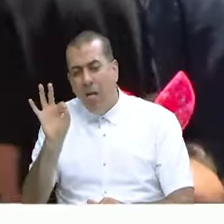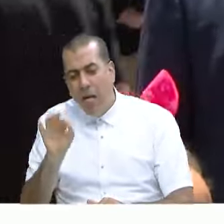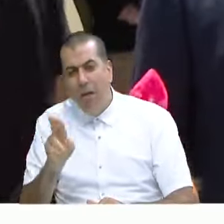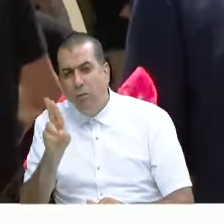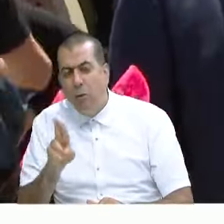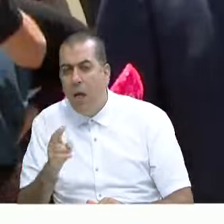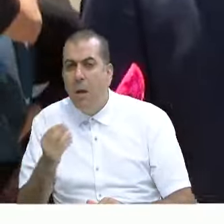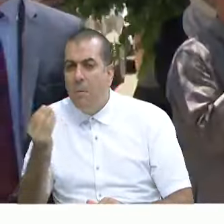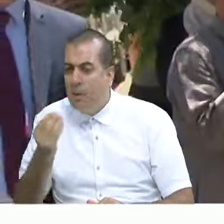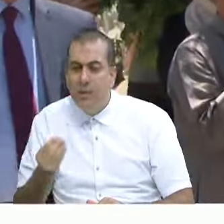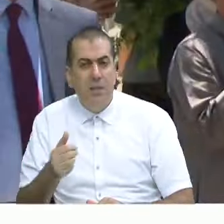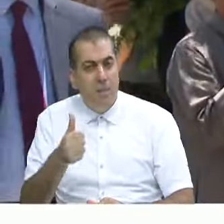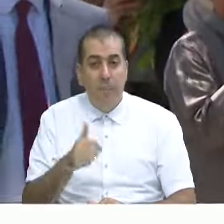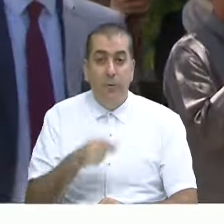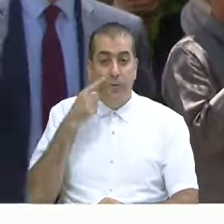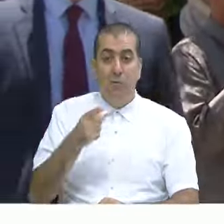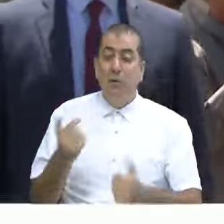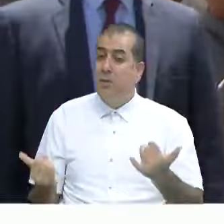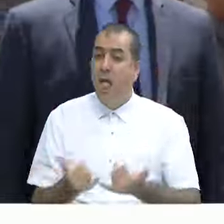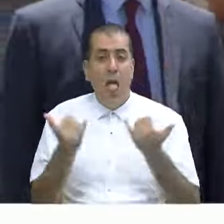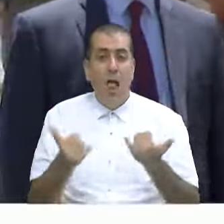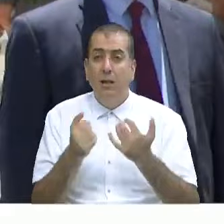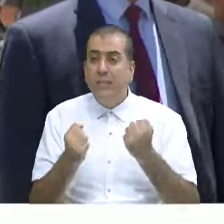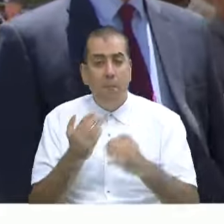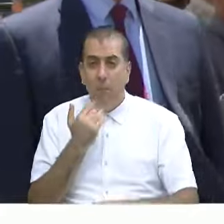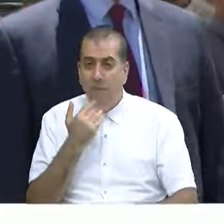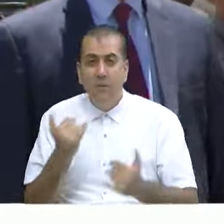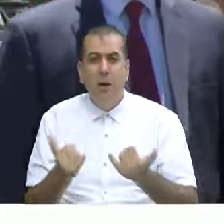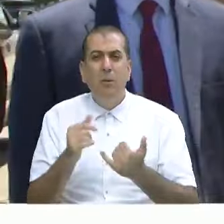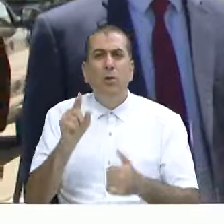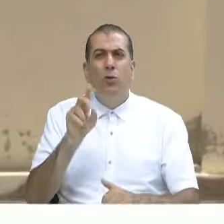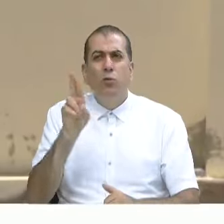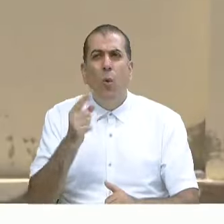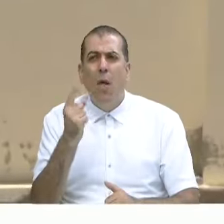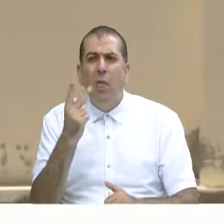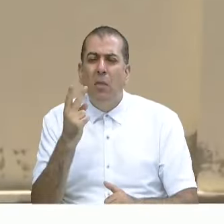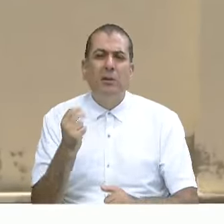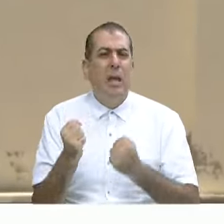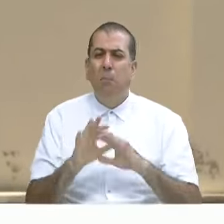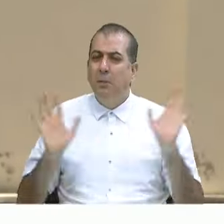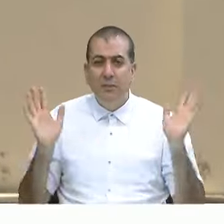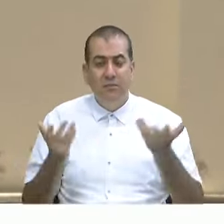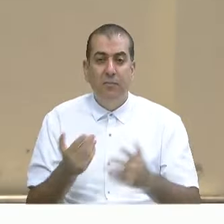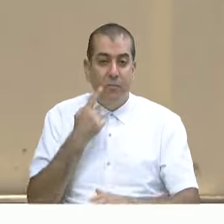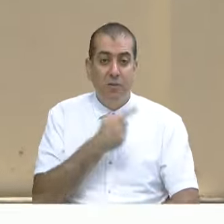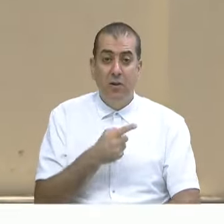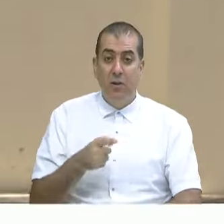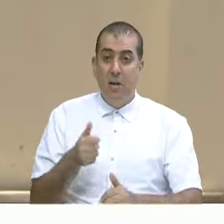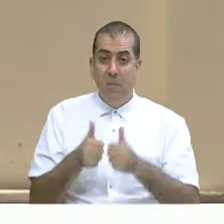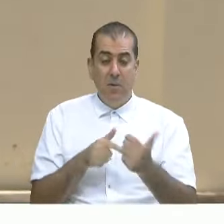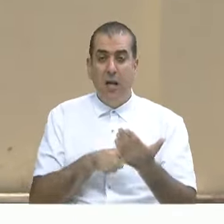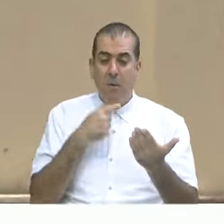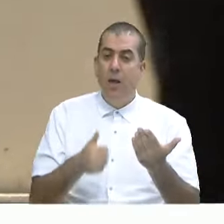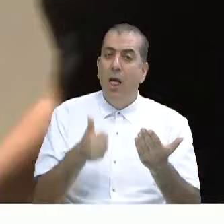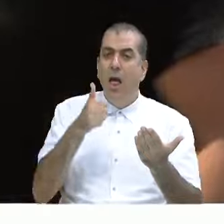الحمد لله الامتحان متوسط امتحان سهل يعني ما فيش في صعوبه الا يمكن سؤال سؤالين بس الامتحان بالنسبه الي كان